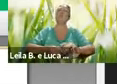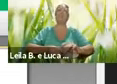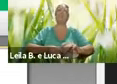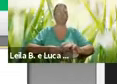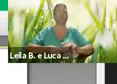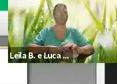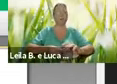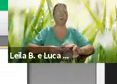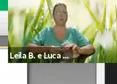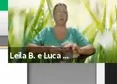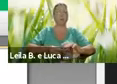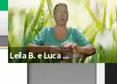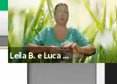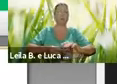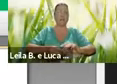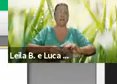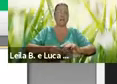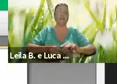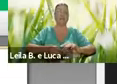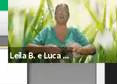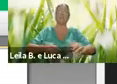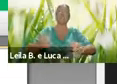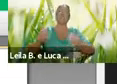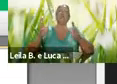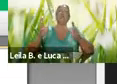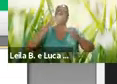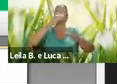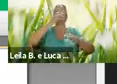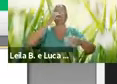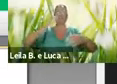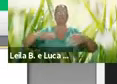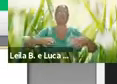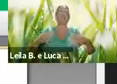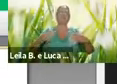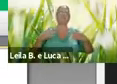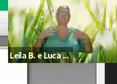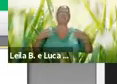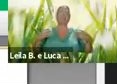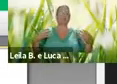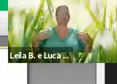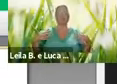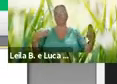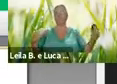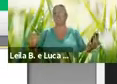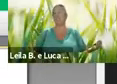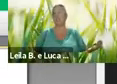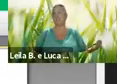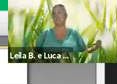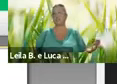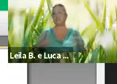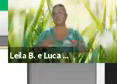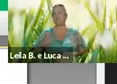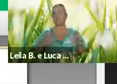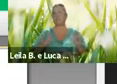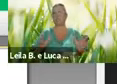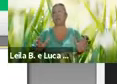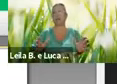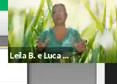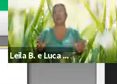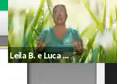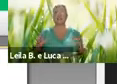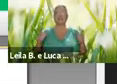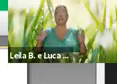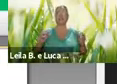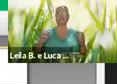nello stile di chi sono peculiari. Ossia, qualsiasi persona che conosce se stesso, sta dicendo